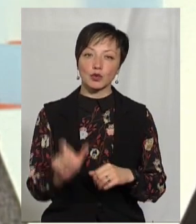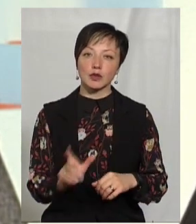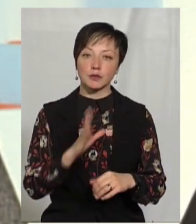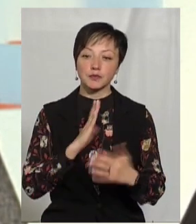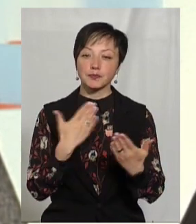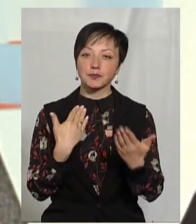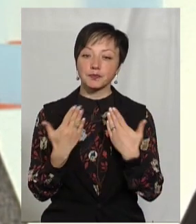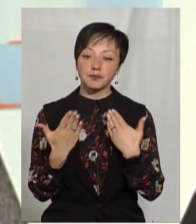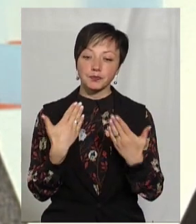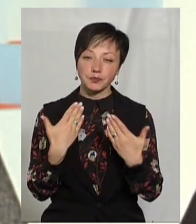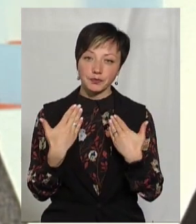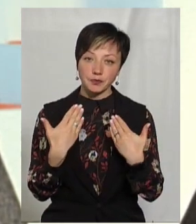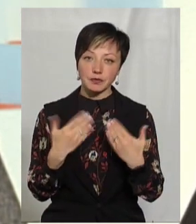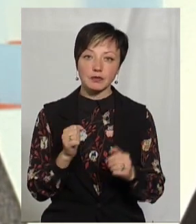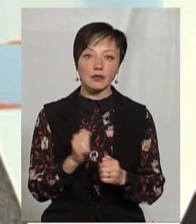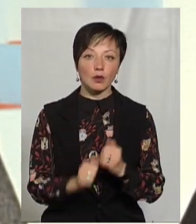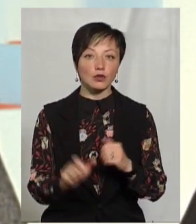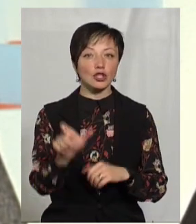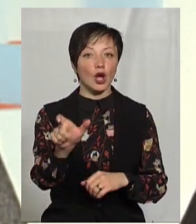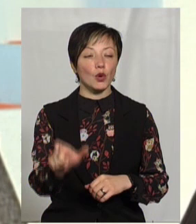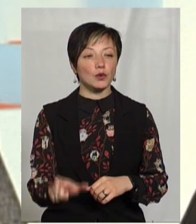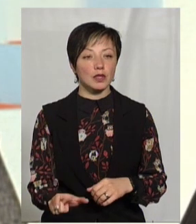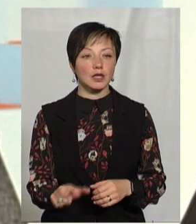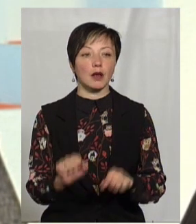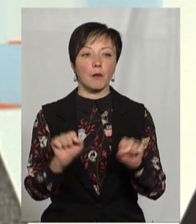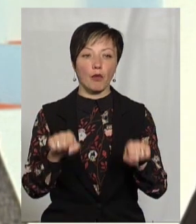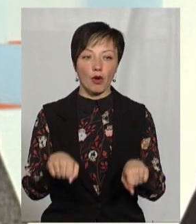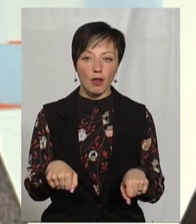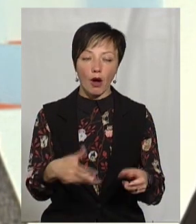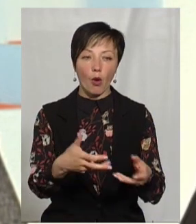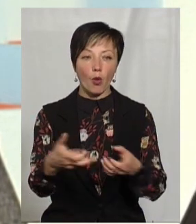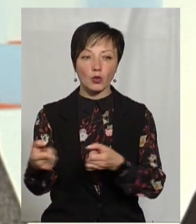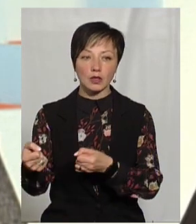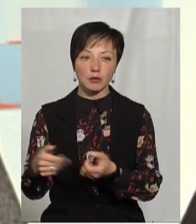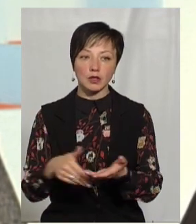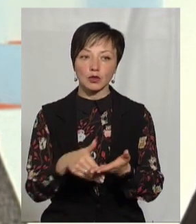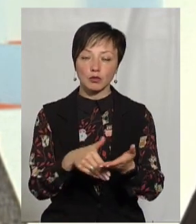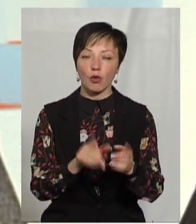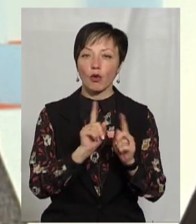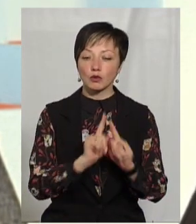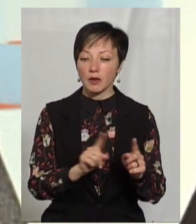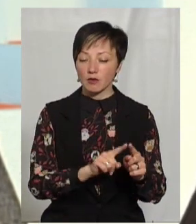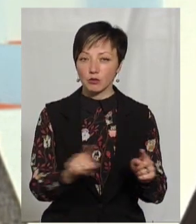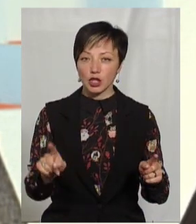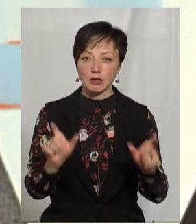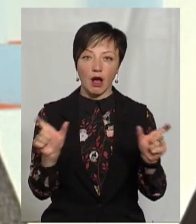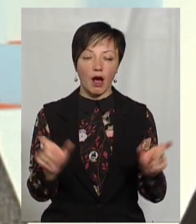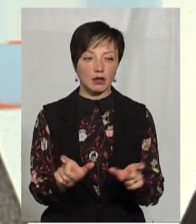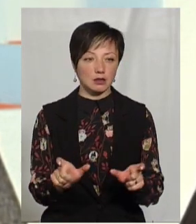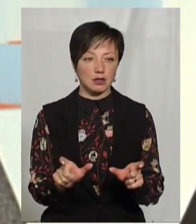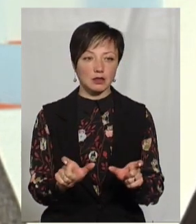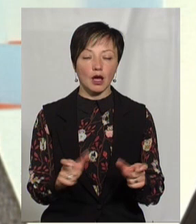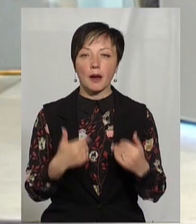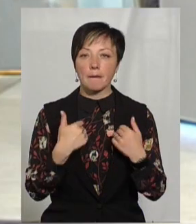проведена бесіда, і кожна людина могла отримати допомогу. Особливо це під час карантину. Тобто ми